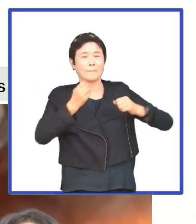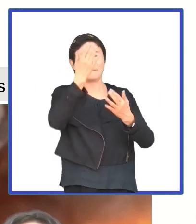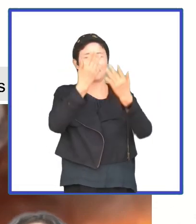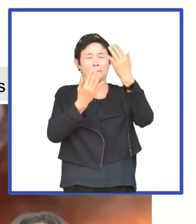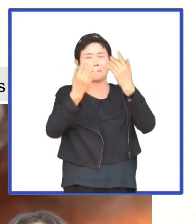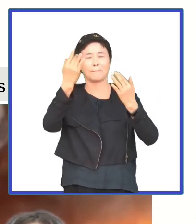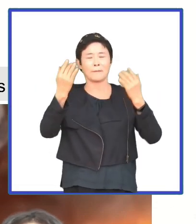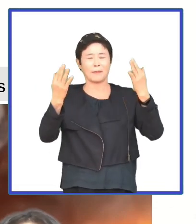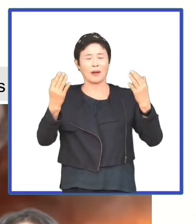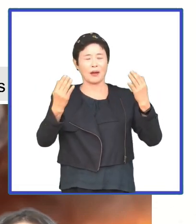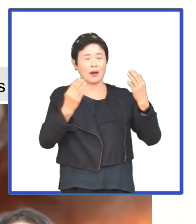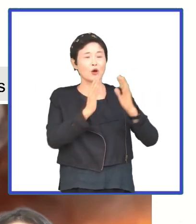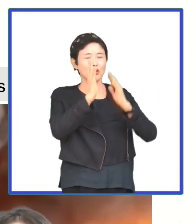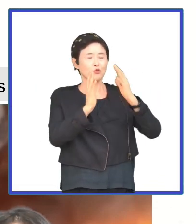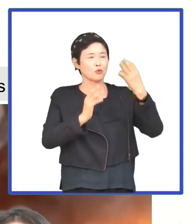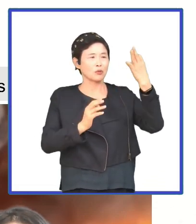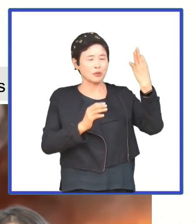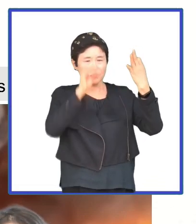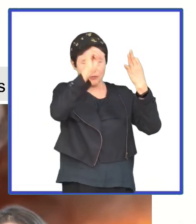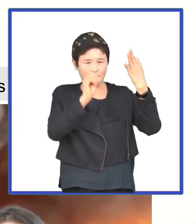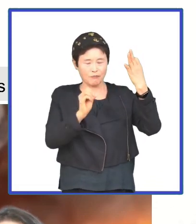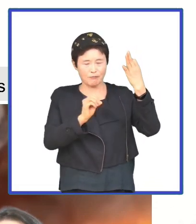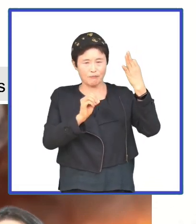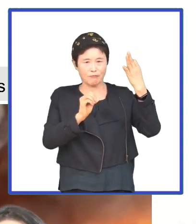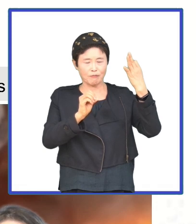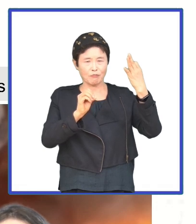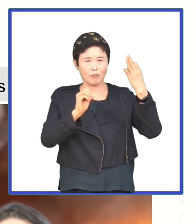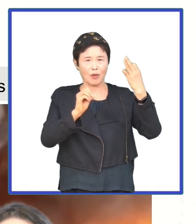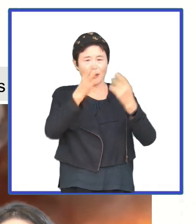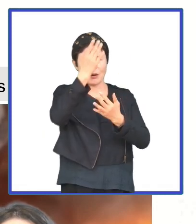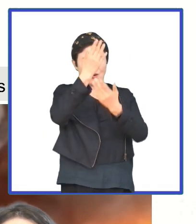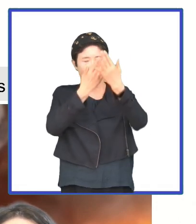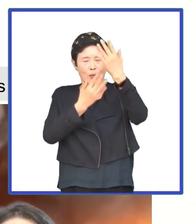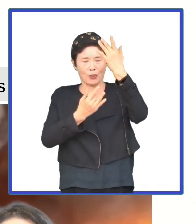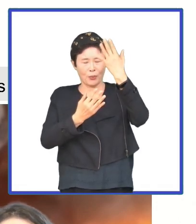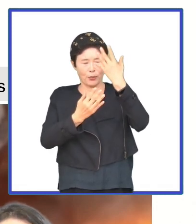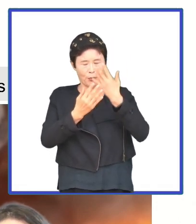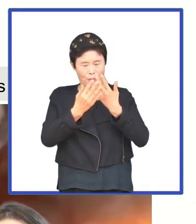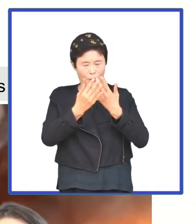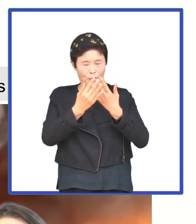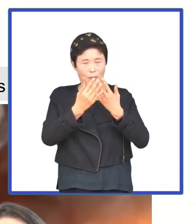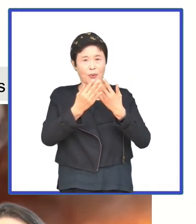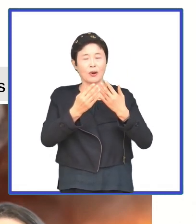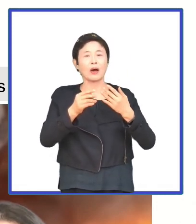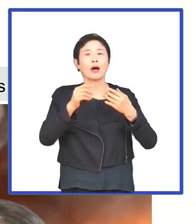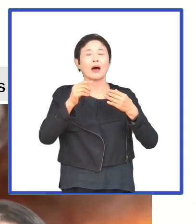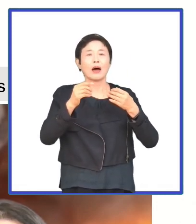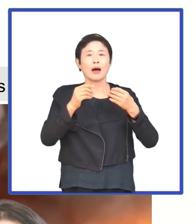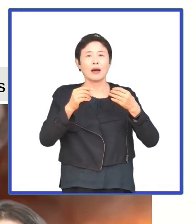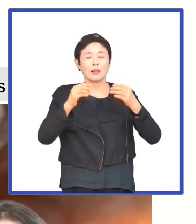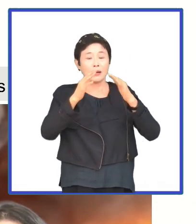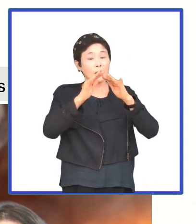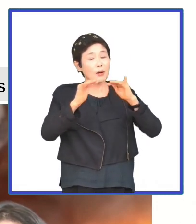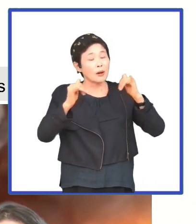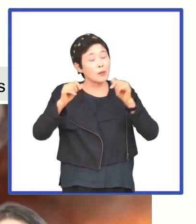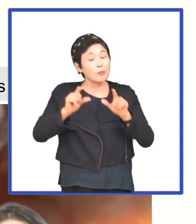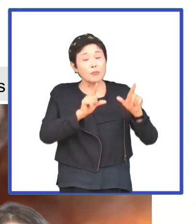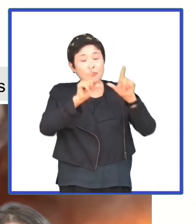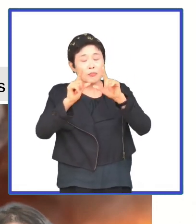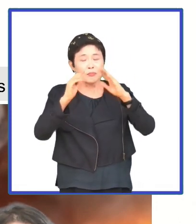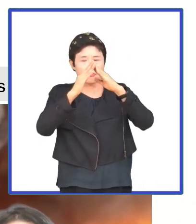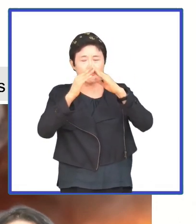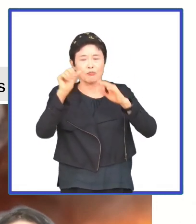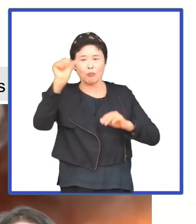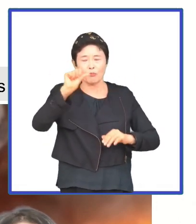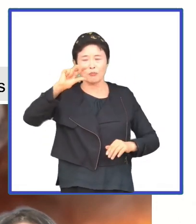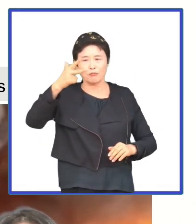전체의 14%에 이르는 정도라고 합니다. 이 화재로 인해서 사람들이 사는 건물의 5,700여 채가 모두 불에